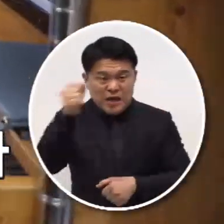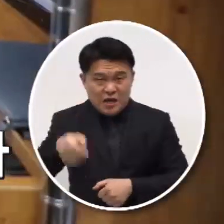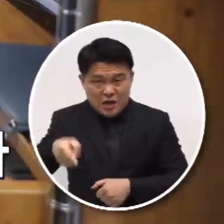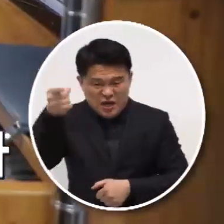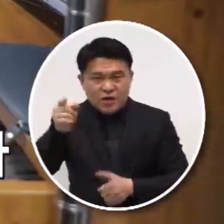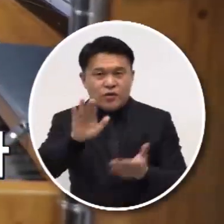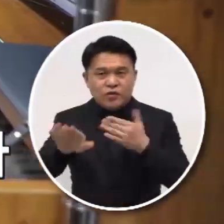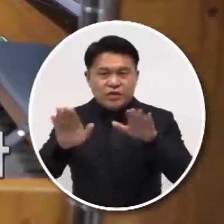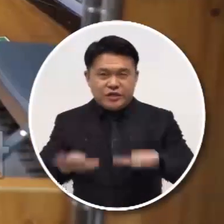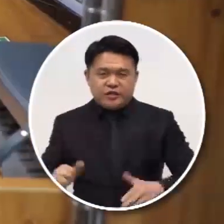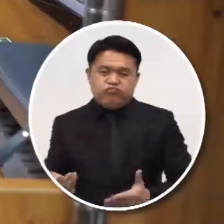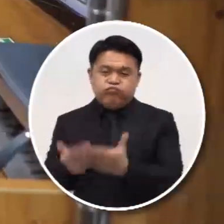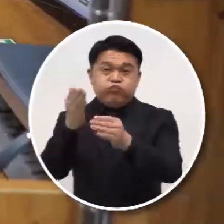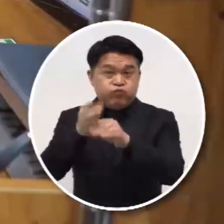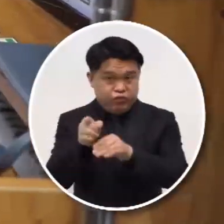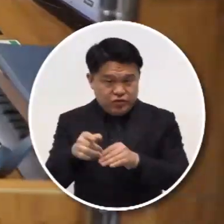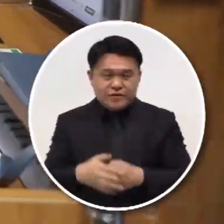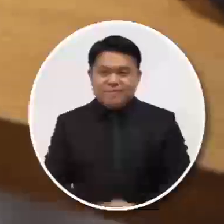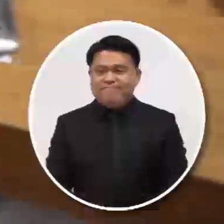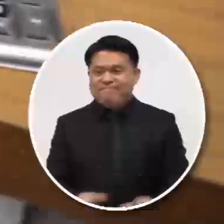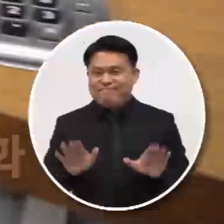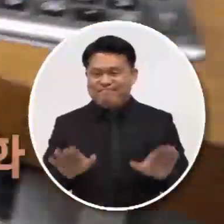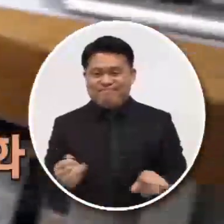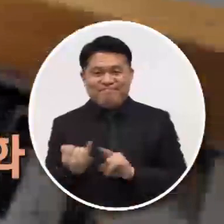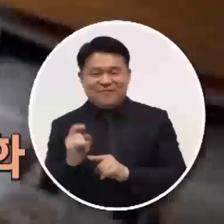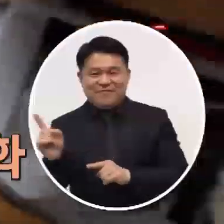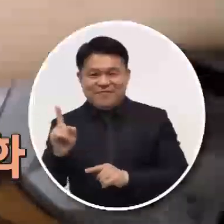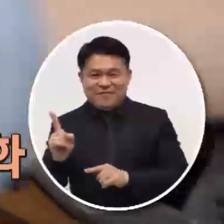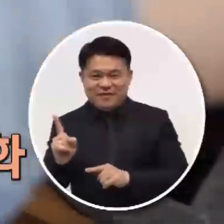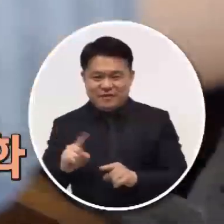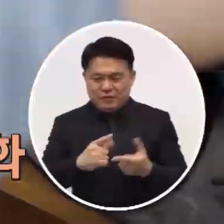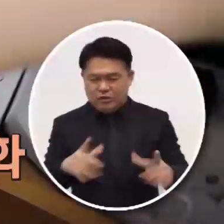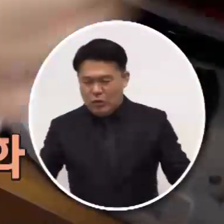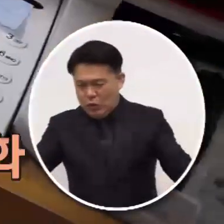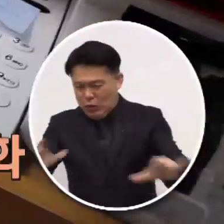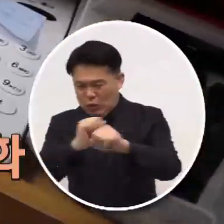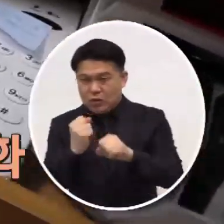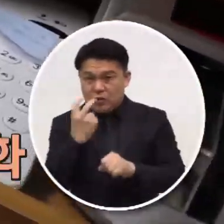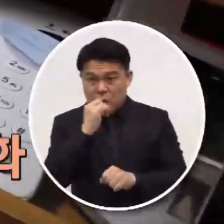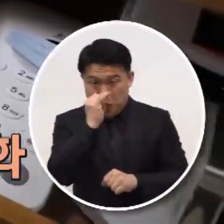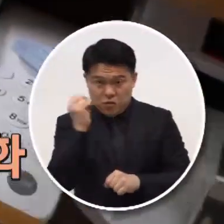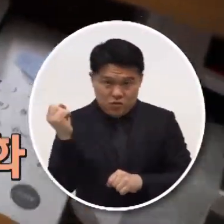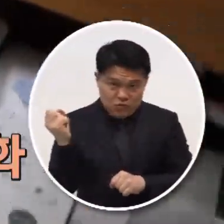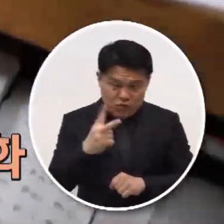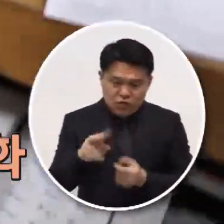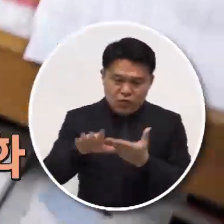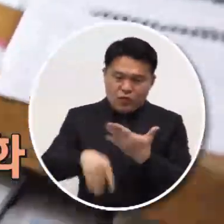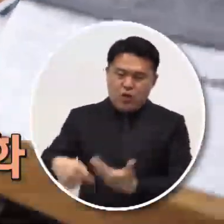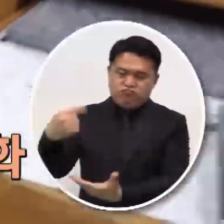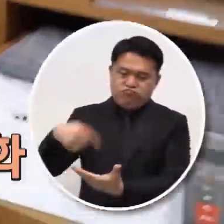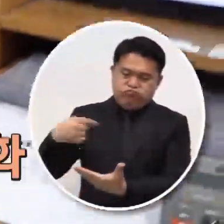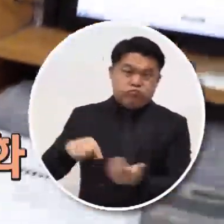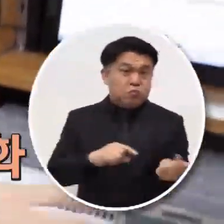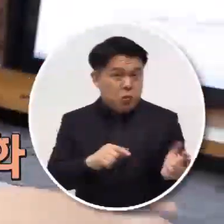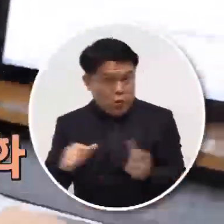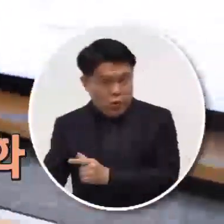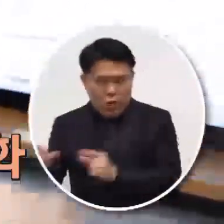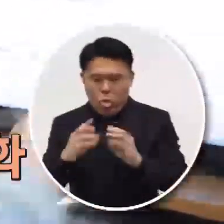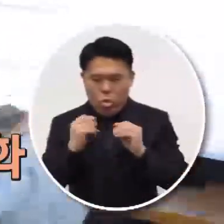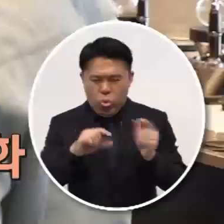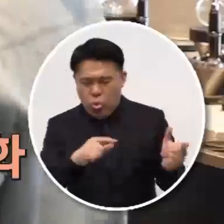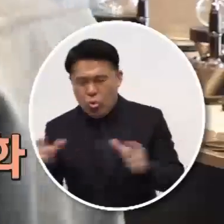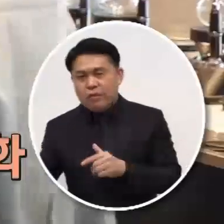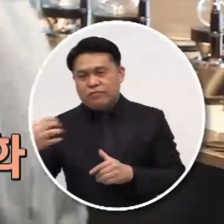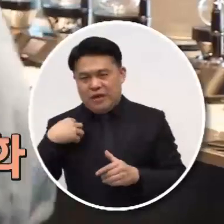나아가고 있습니다. 현재 그녀는 매장의 전반적인 관리에서부터 후배를 가르치는 일까지 다양한